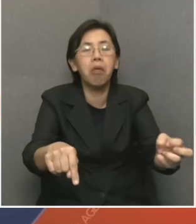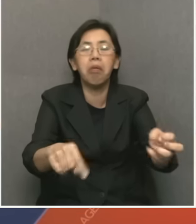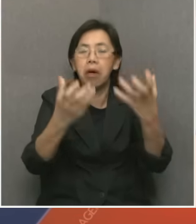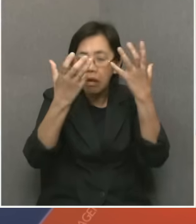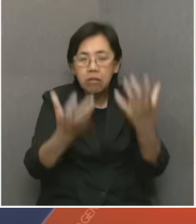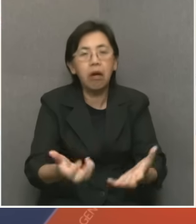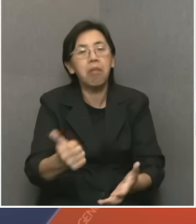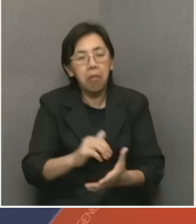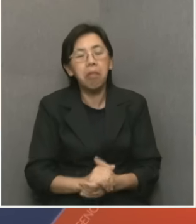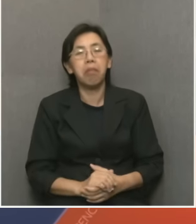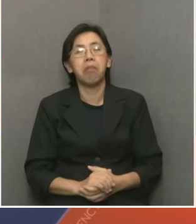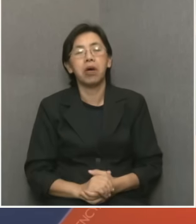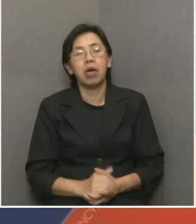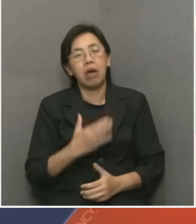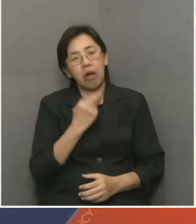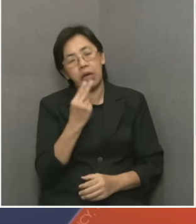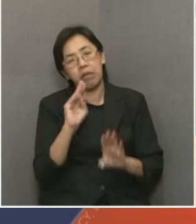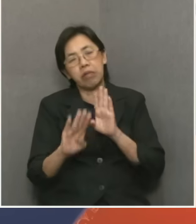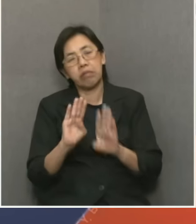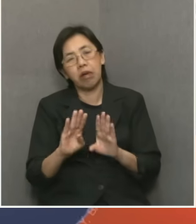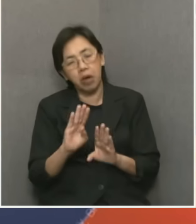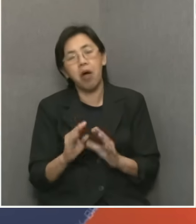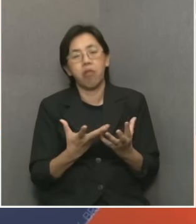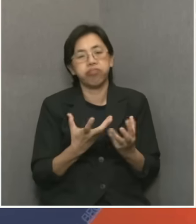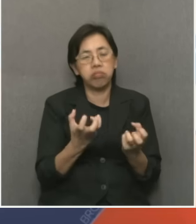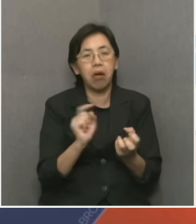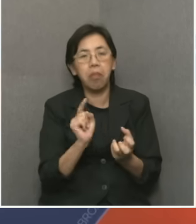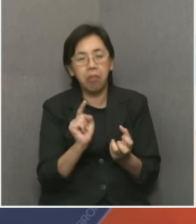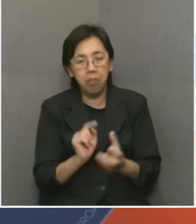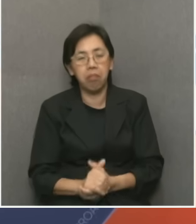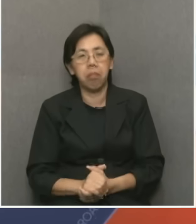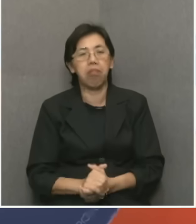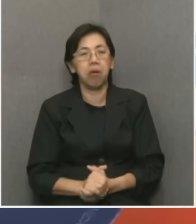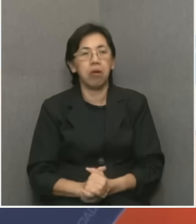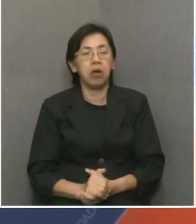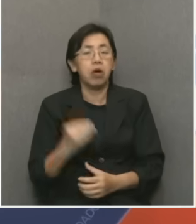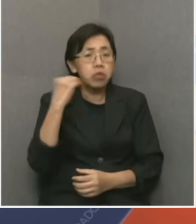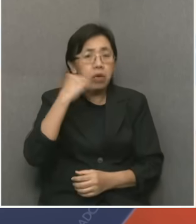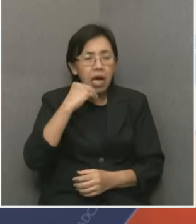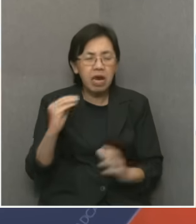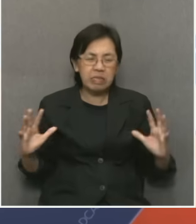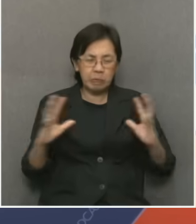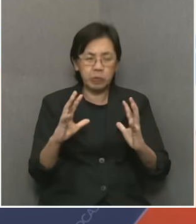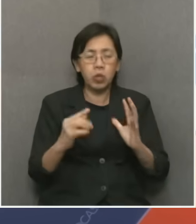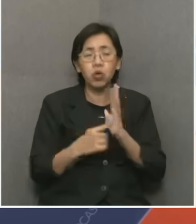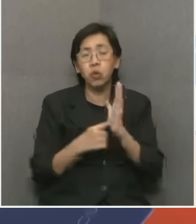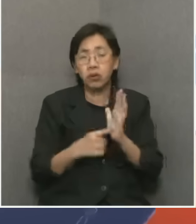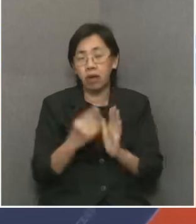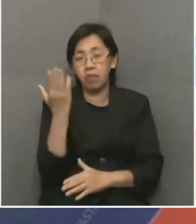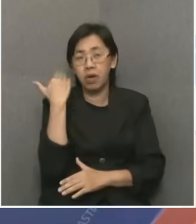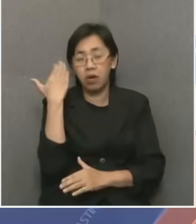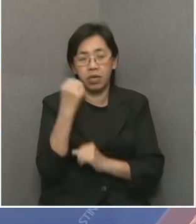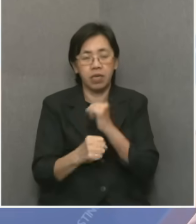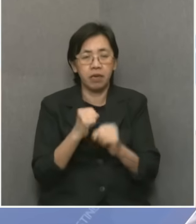ทีเดียวนะฮะเราก็จะเห็นเปรียบเทียบความสูญเสียเนี่ยนะครับในแต่ละครั้งที่เผชิญหน้ากันยกตัวอย่างเช่นในปี